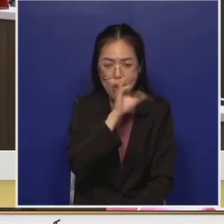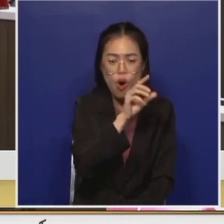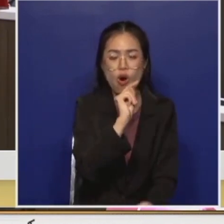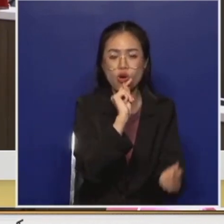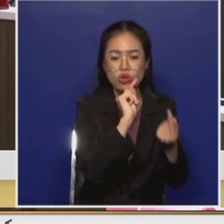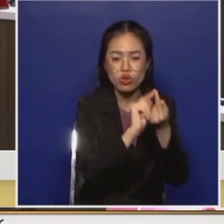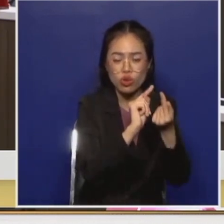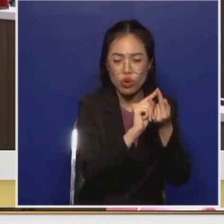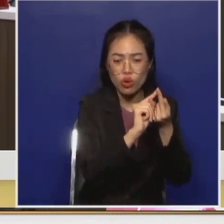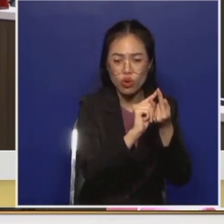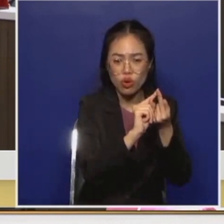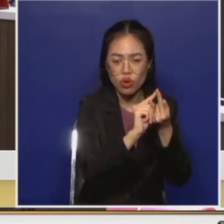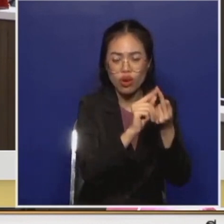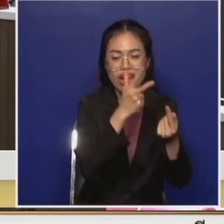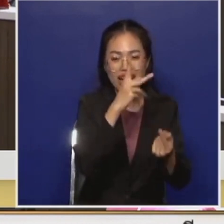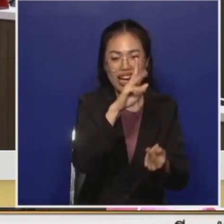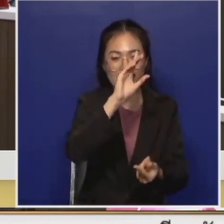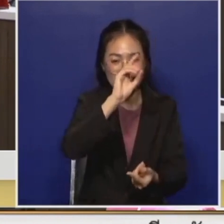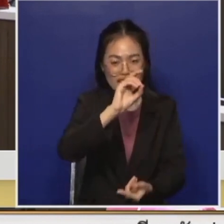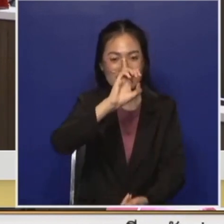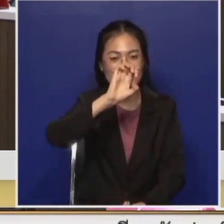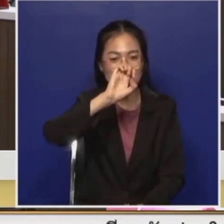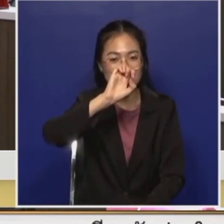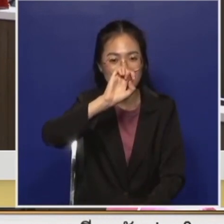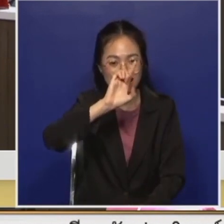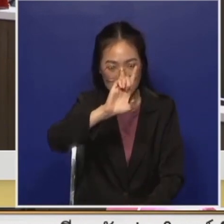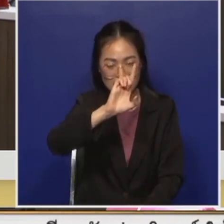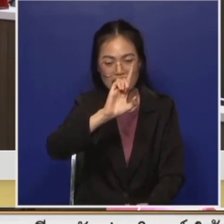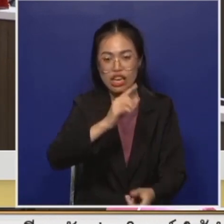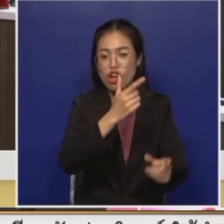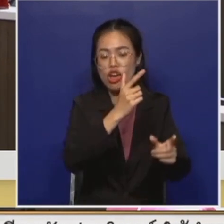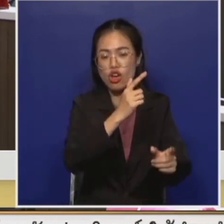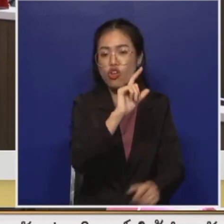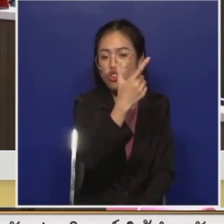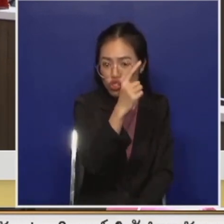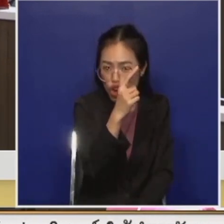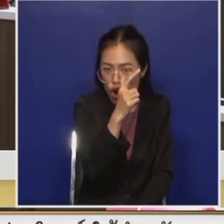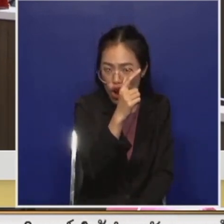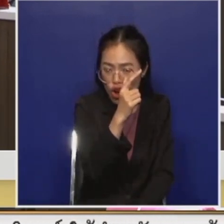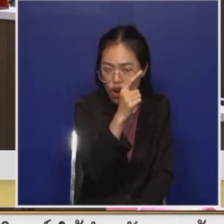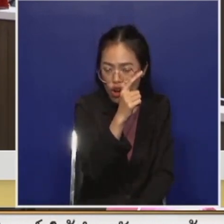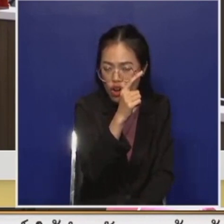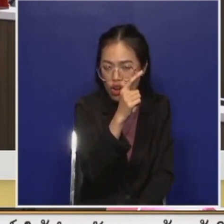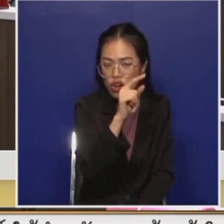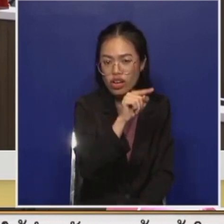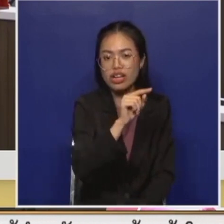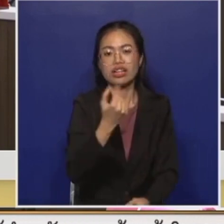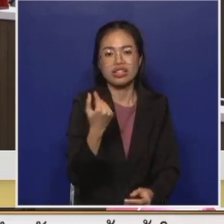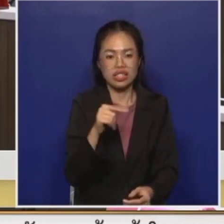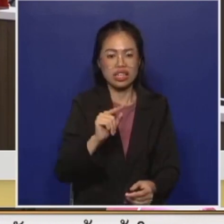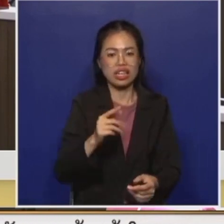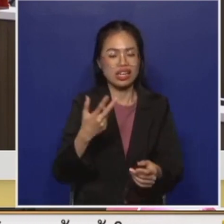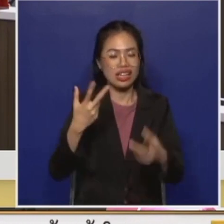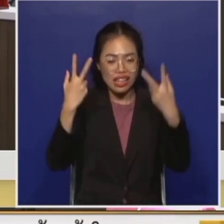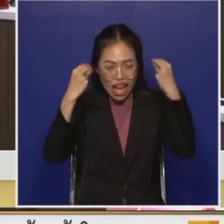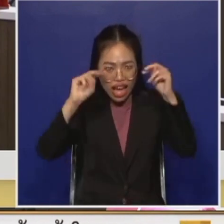ดีเหมืองท้องอักษราครับท่านใช้อำนาจโยมิชอบ ใช้ม. 44นี่ยที่เป็กฎหมายททานออกเ